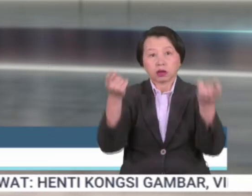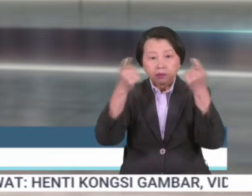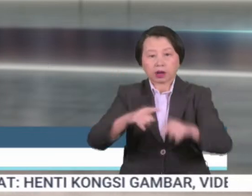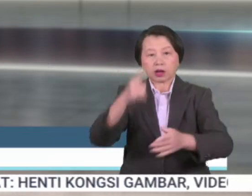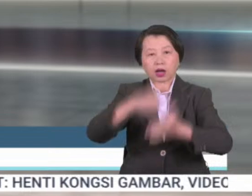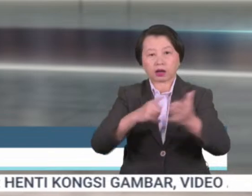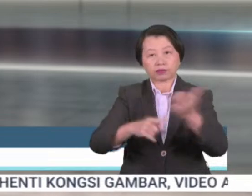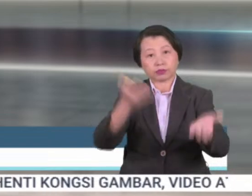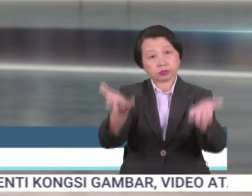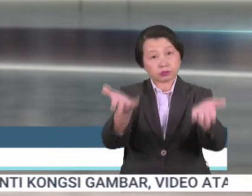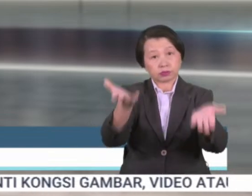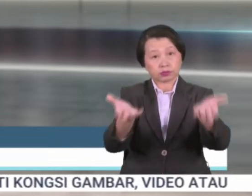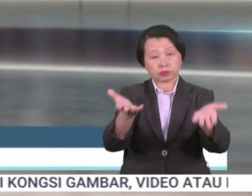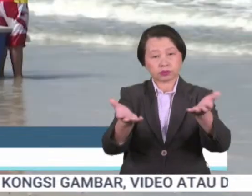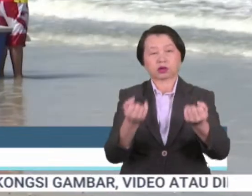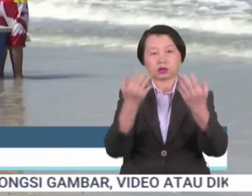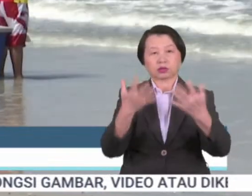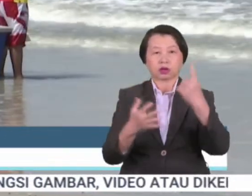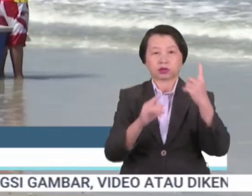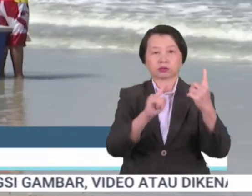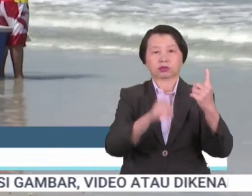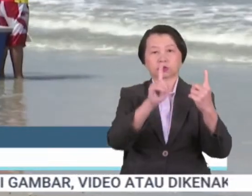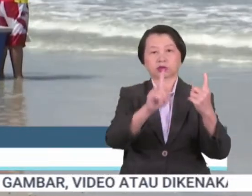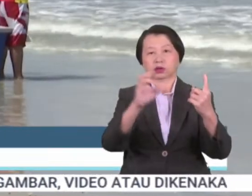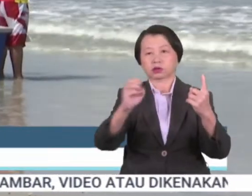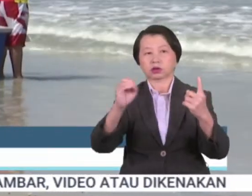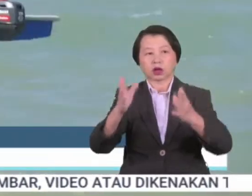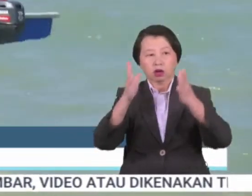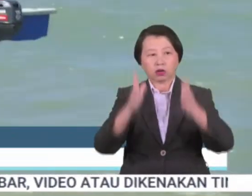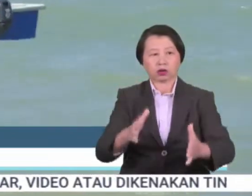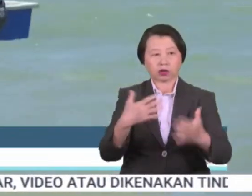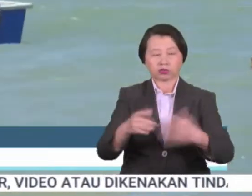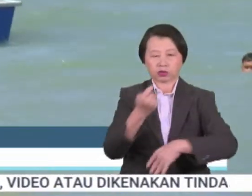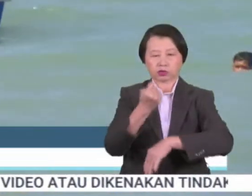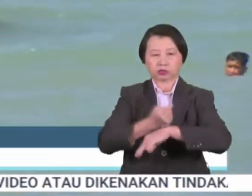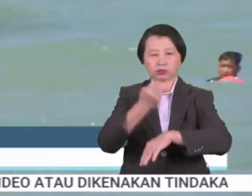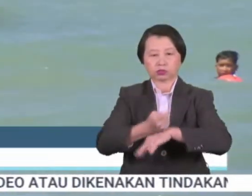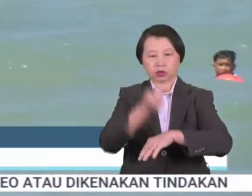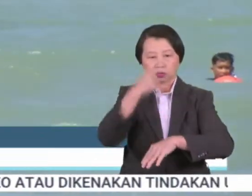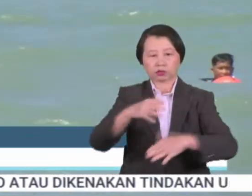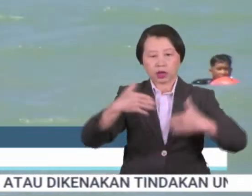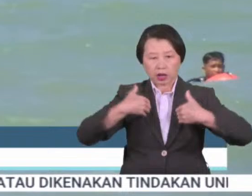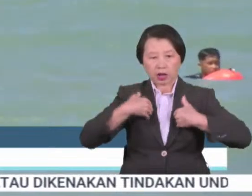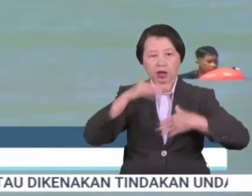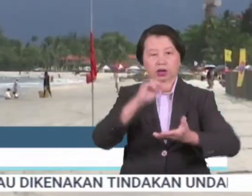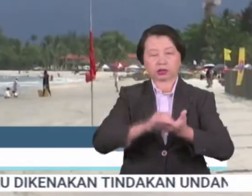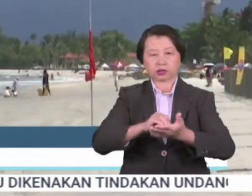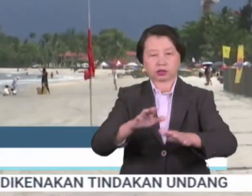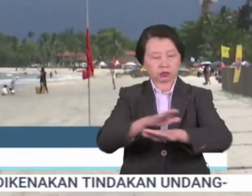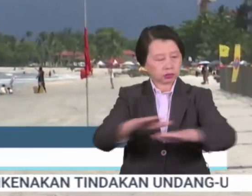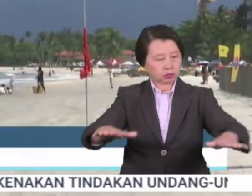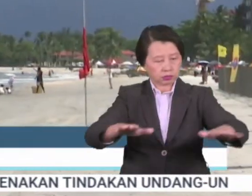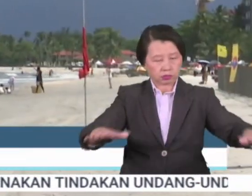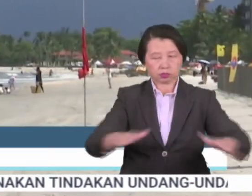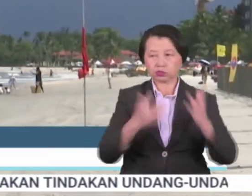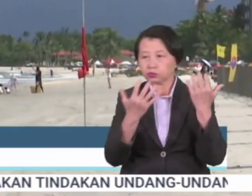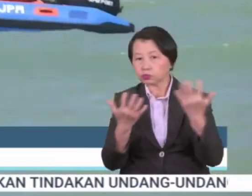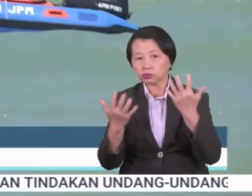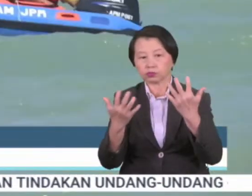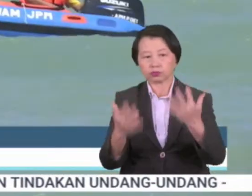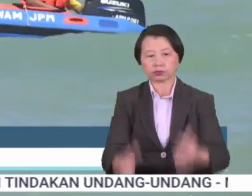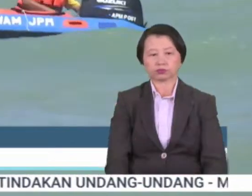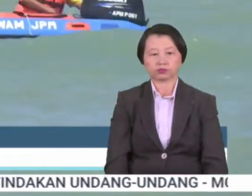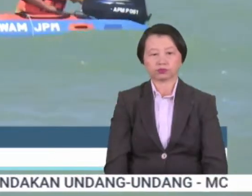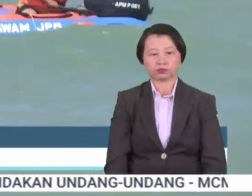sebarang kemungkinan seramai 1100 anggota juga telah ditugaskan untuk berada di lapangan